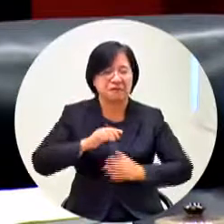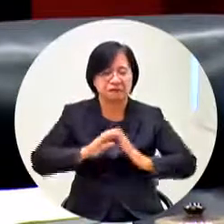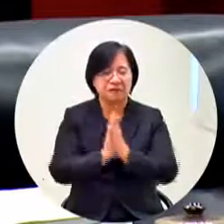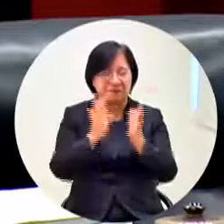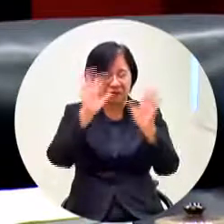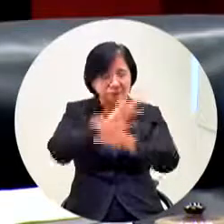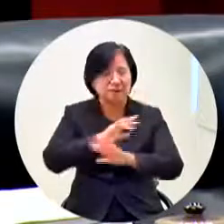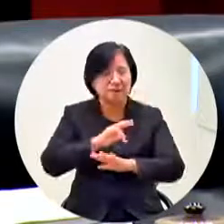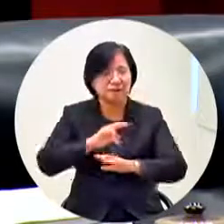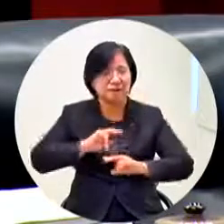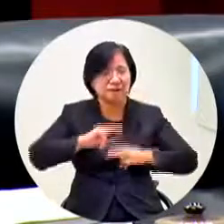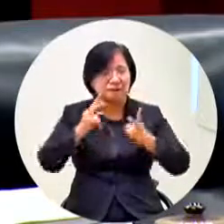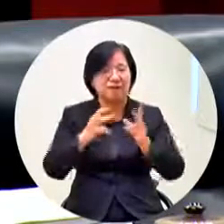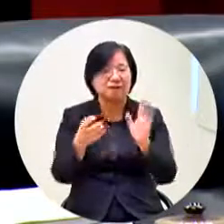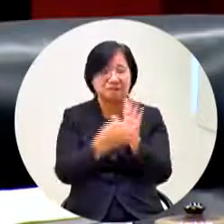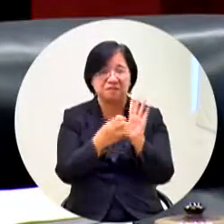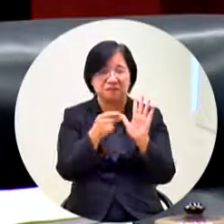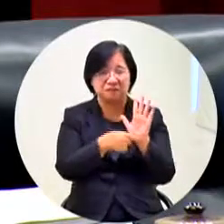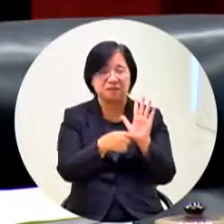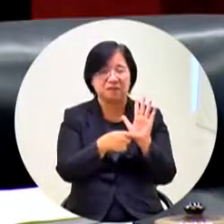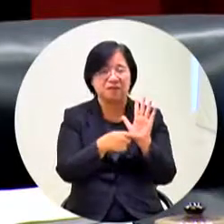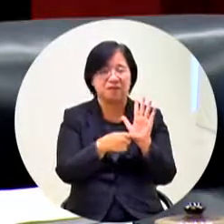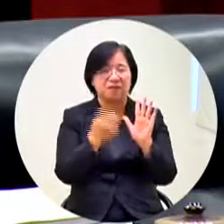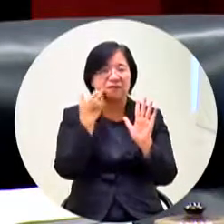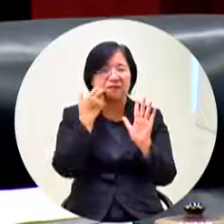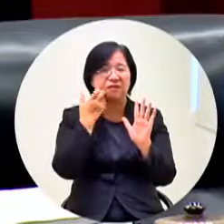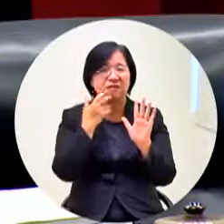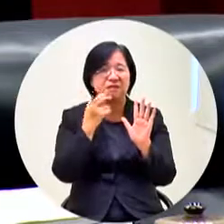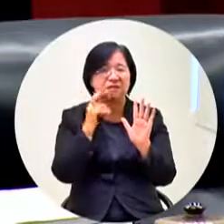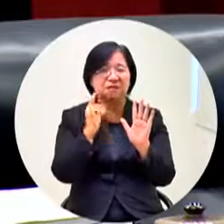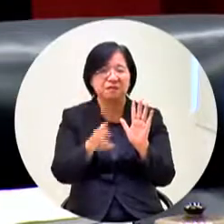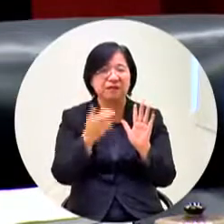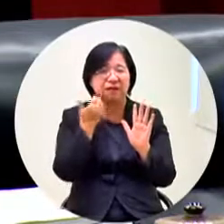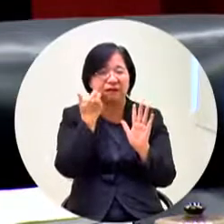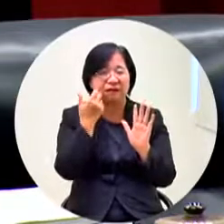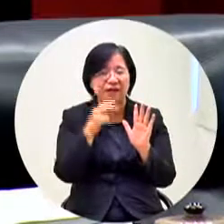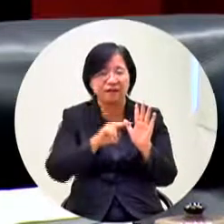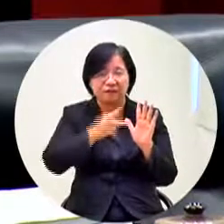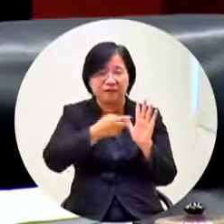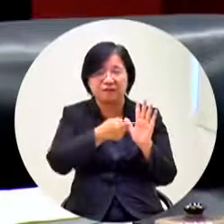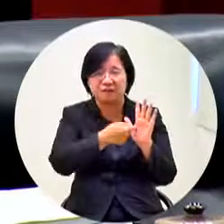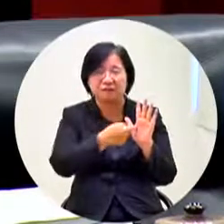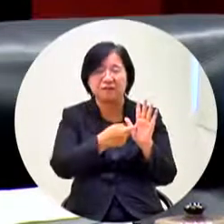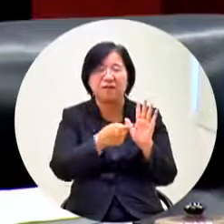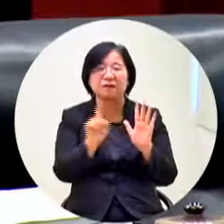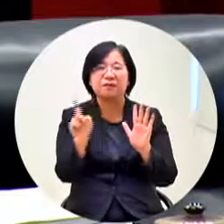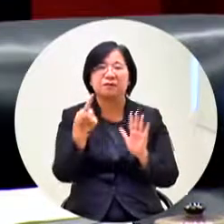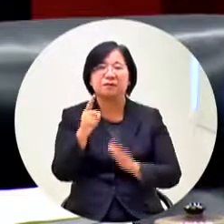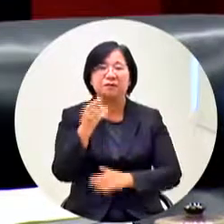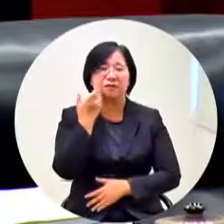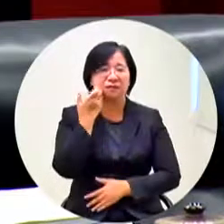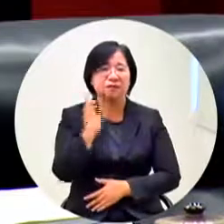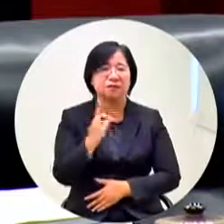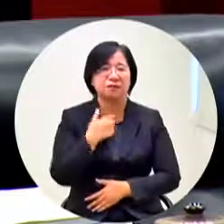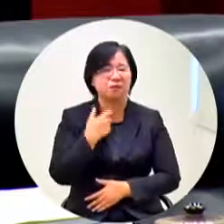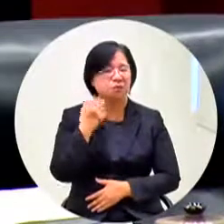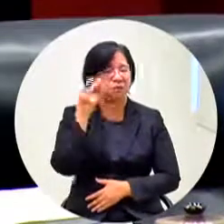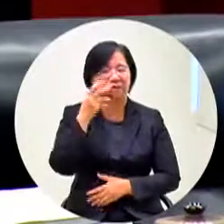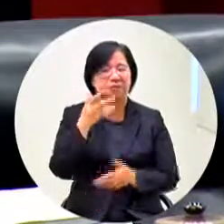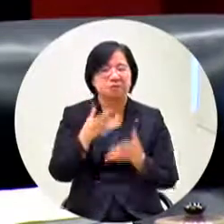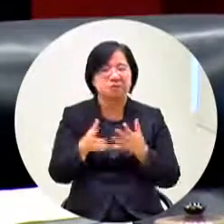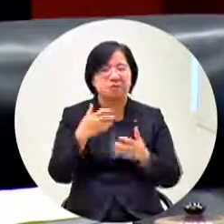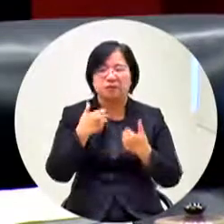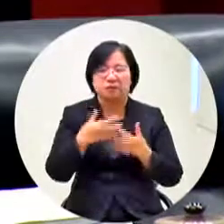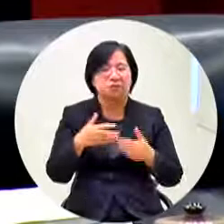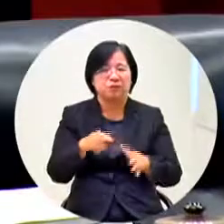个指令是谁下的？我相信你们应该心里有数啊。我觉得不需要这样子做。好，我想我